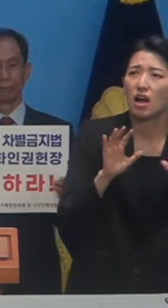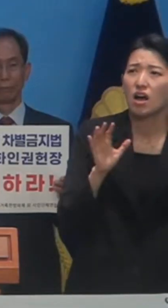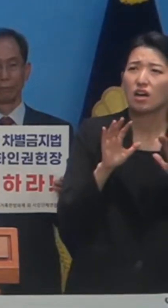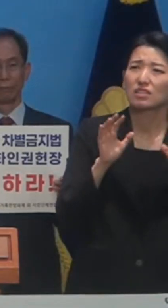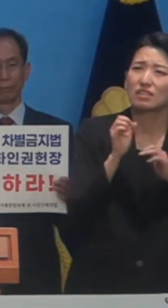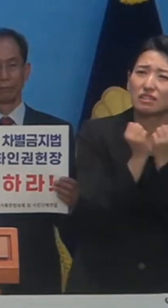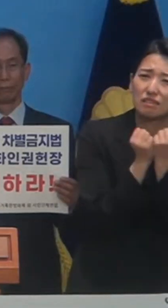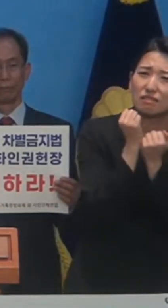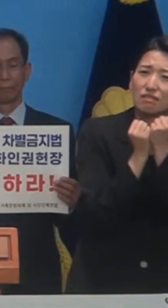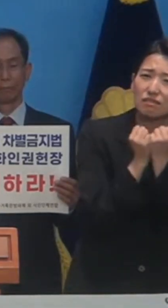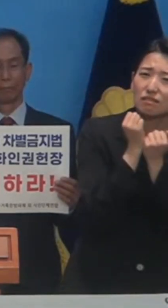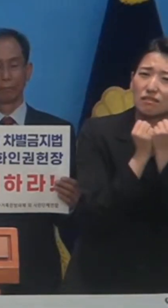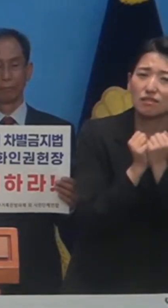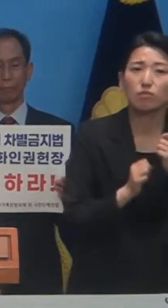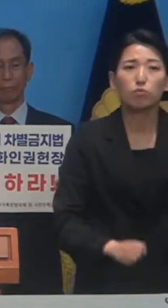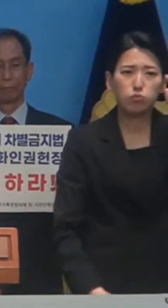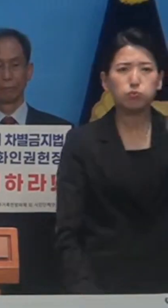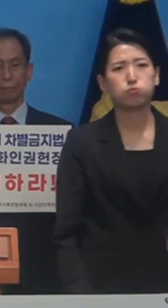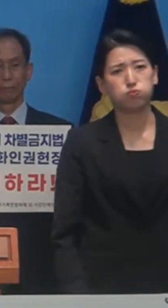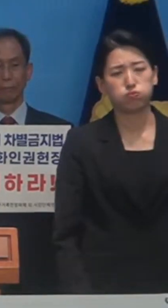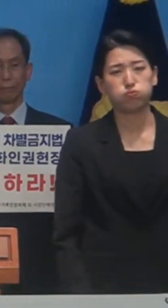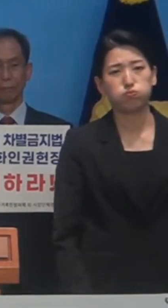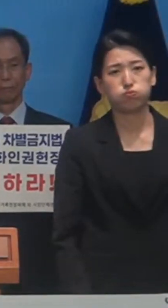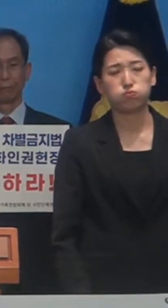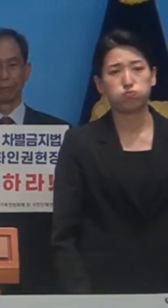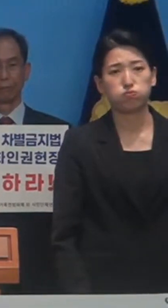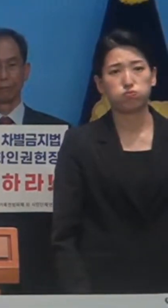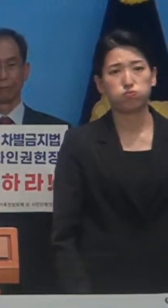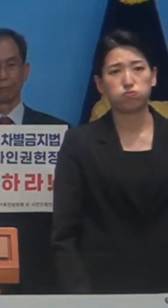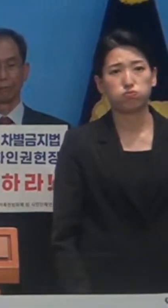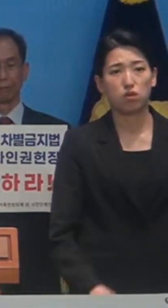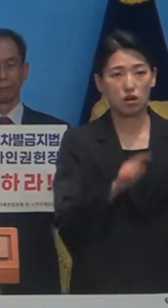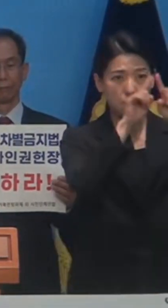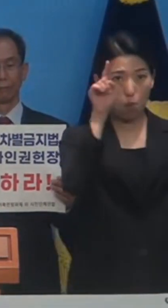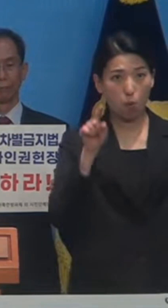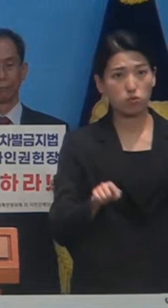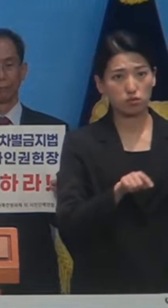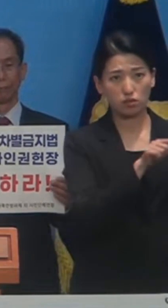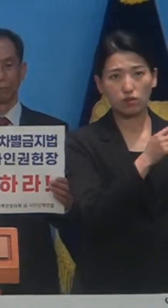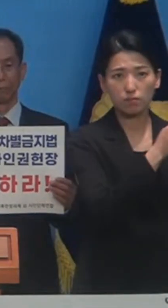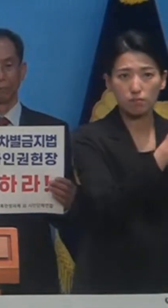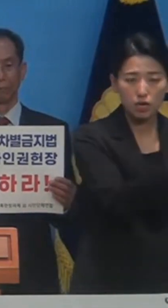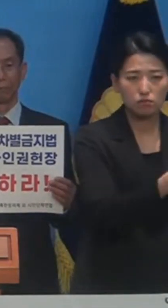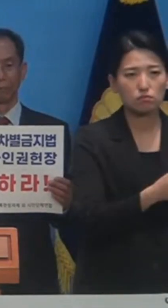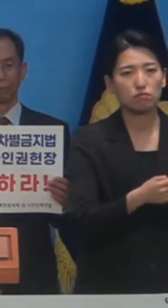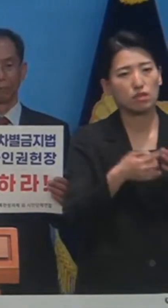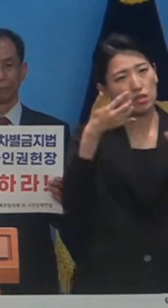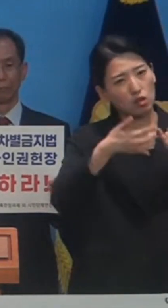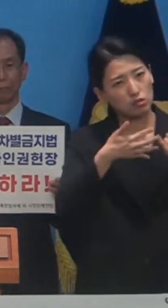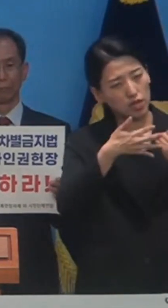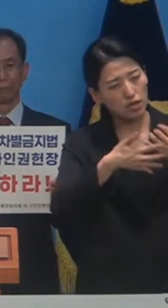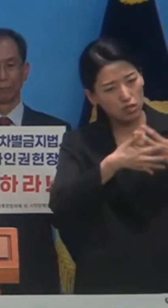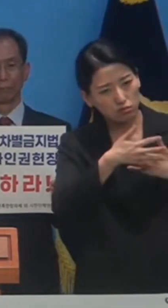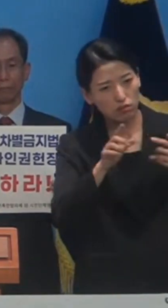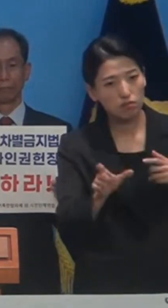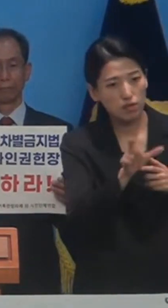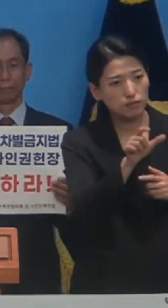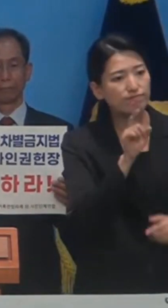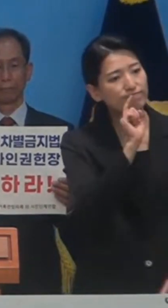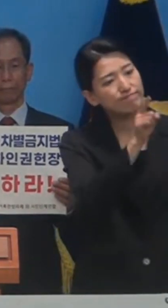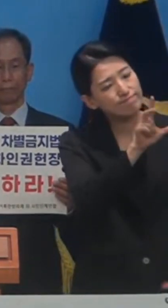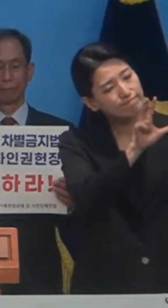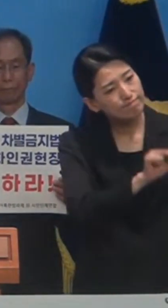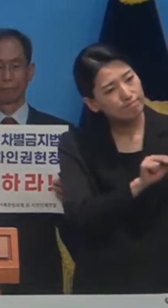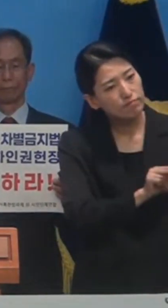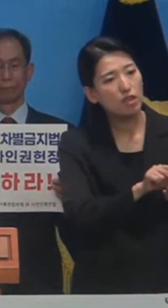대상이 됩니다. 특정 신념에 따라 포스터 게시나 콘텐츠 거부 시 차별로 제재를 받을 수